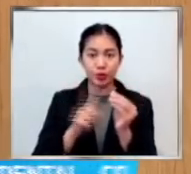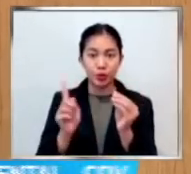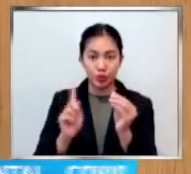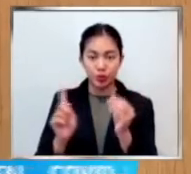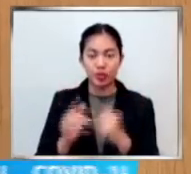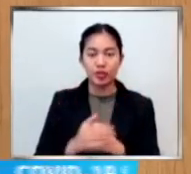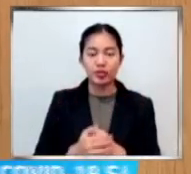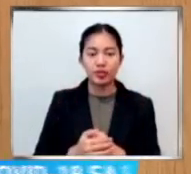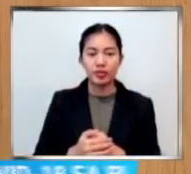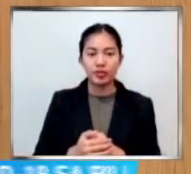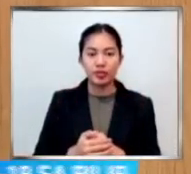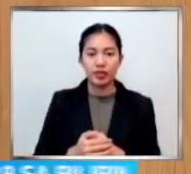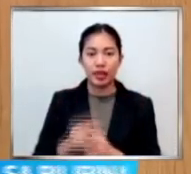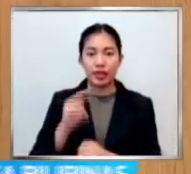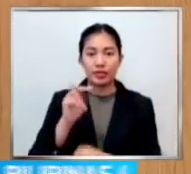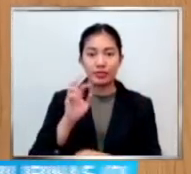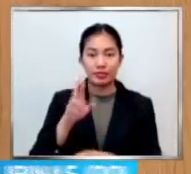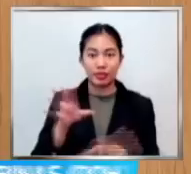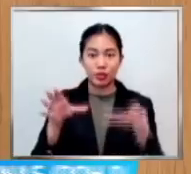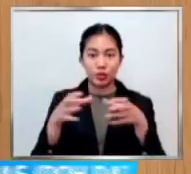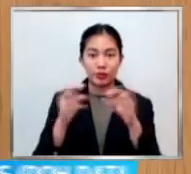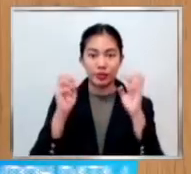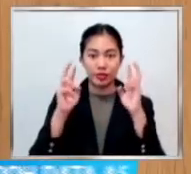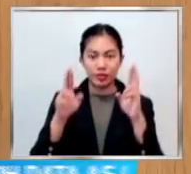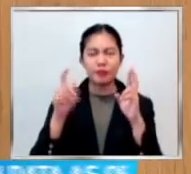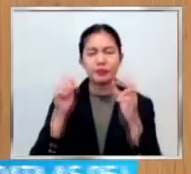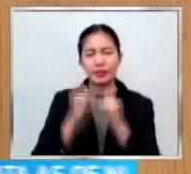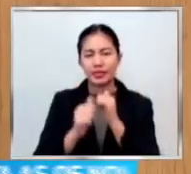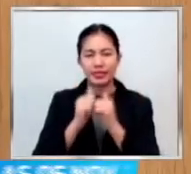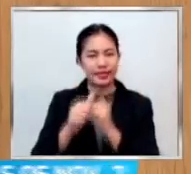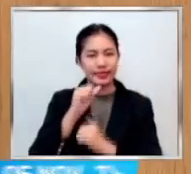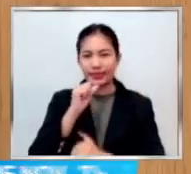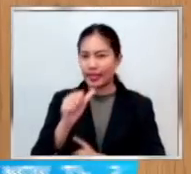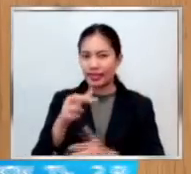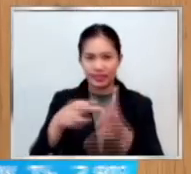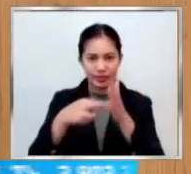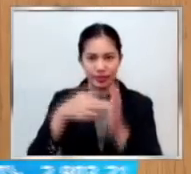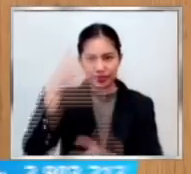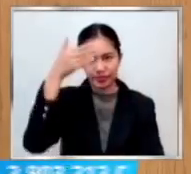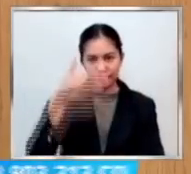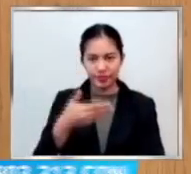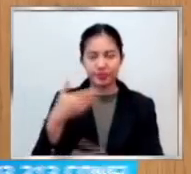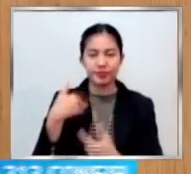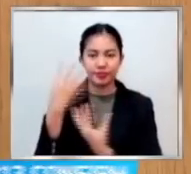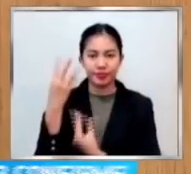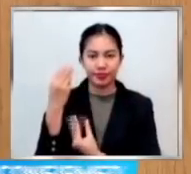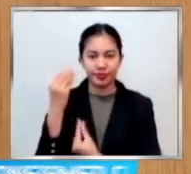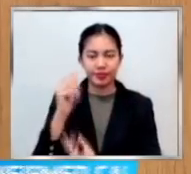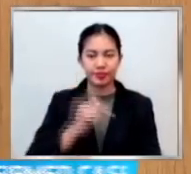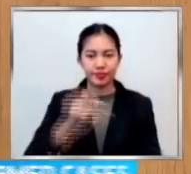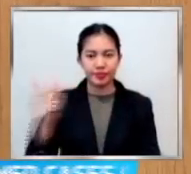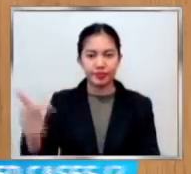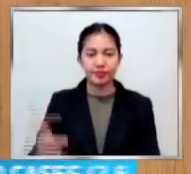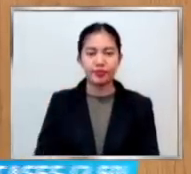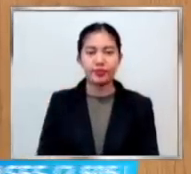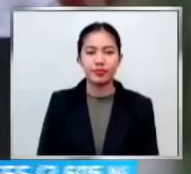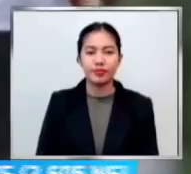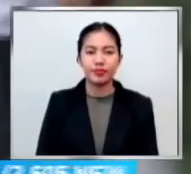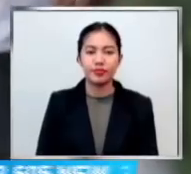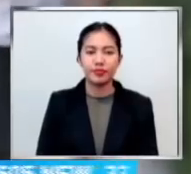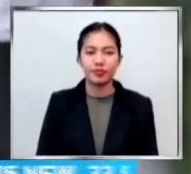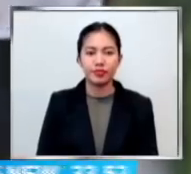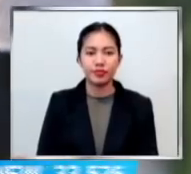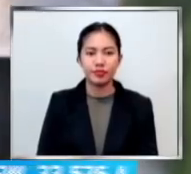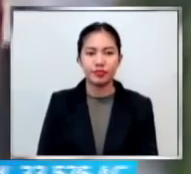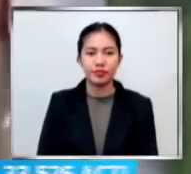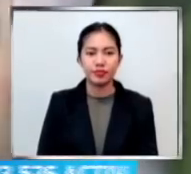gawing optional ang paggamit ng face shield sa NCR. May ulat on the spot si Mackie Pulido. Mackie? Alam mo, Connie,